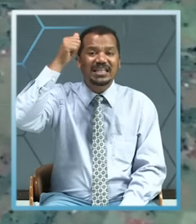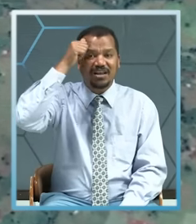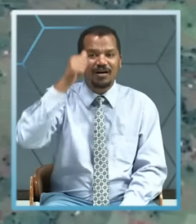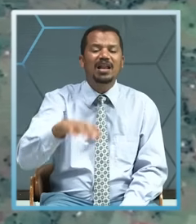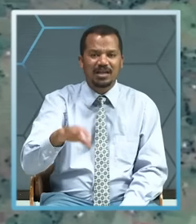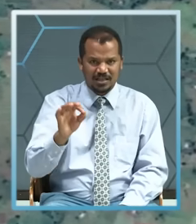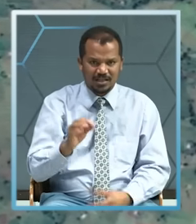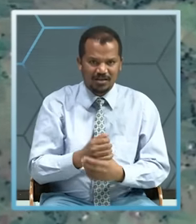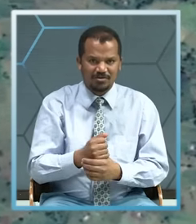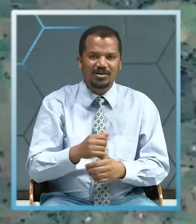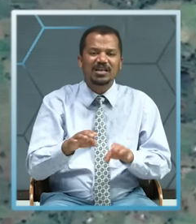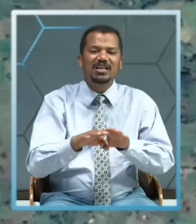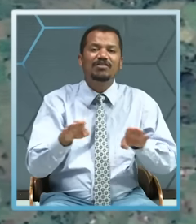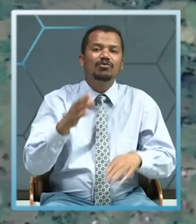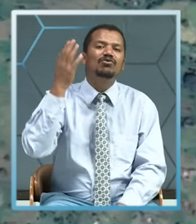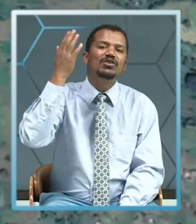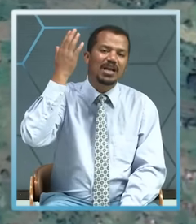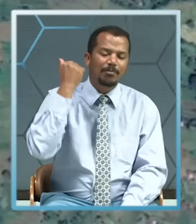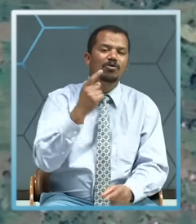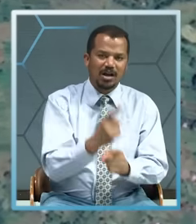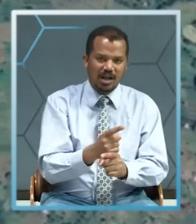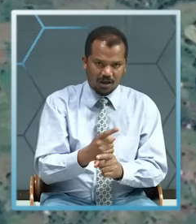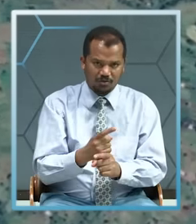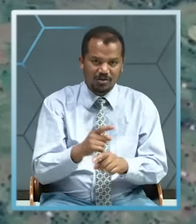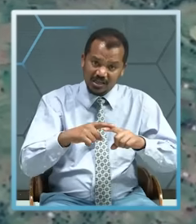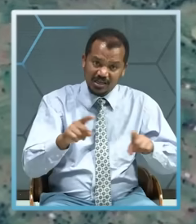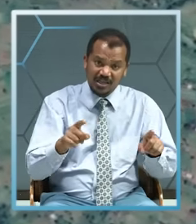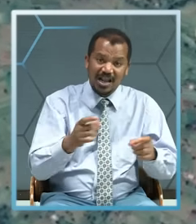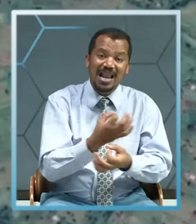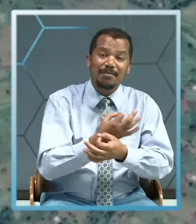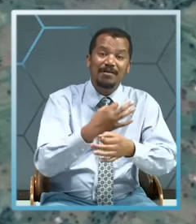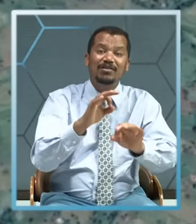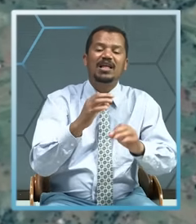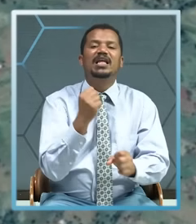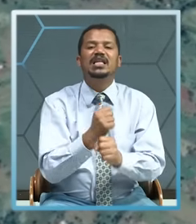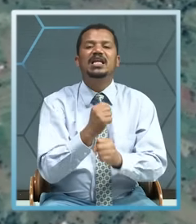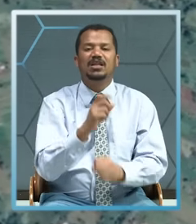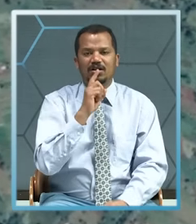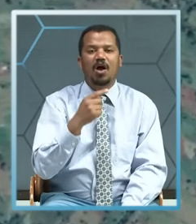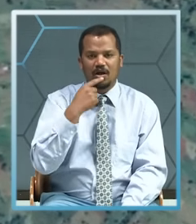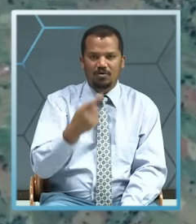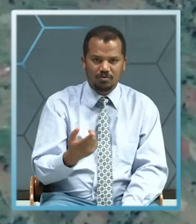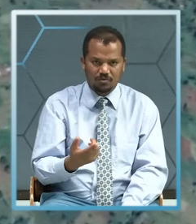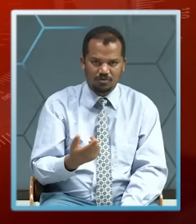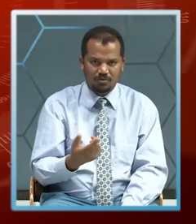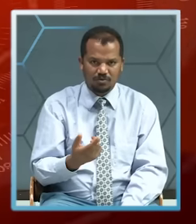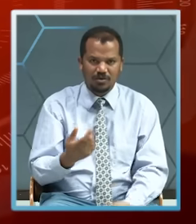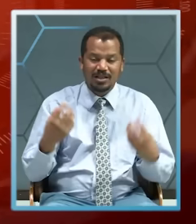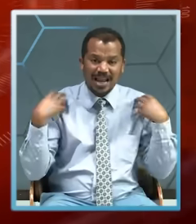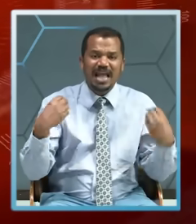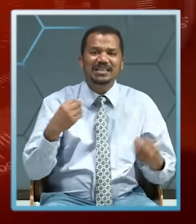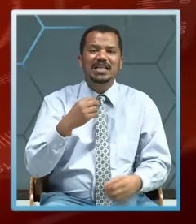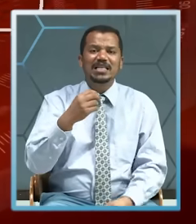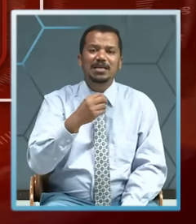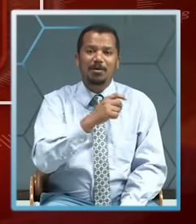ኢንስፔክተር አሰፋን አገኘን ክስተቱ እንደነበር አረጋገጡ ግን ለመፍትሄ እየተሰራ ነው አሉ